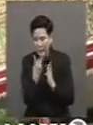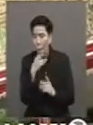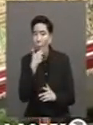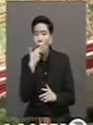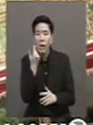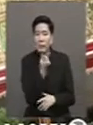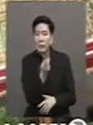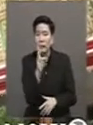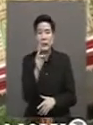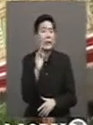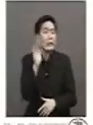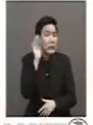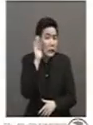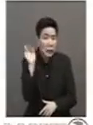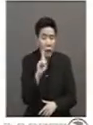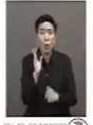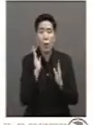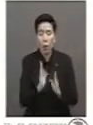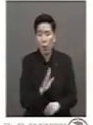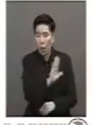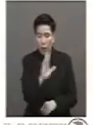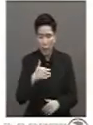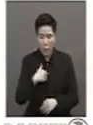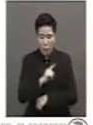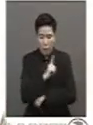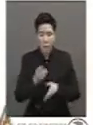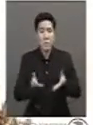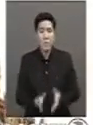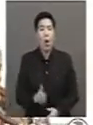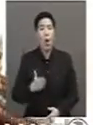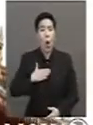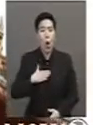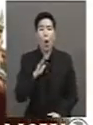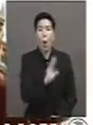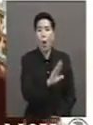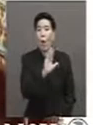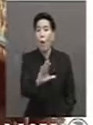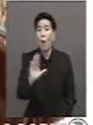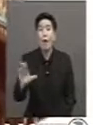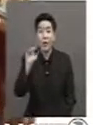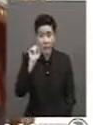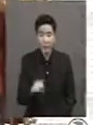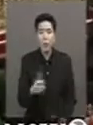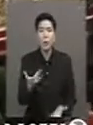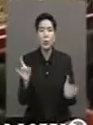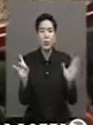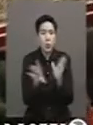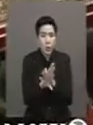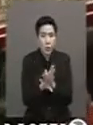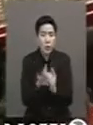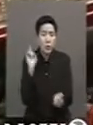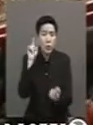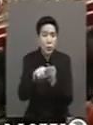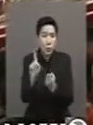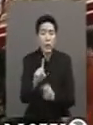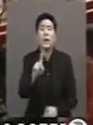เพราะมีความเชื่อแบบนี้คือแต่ละคนเนี่ยก็จะมีสีประจำวันเกิดใช่ไหมคะแต่ไม่ว่าใครจะเกิดวันไหนสุดท้ายปลายทางชีวิตของแต่ละ